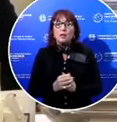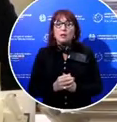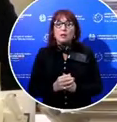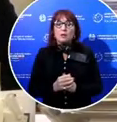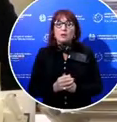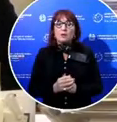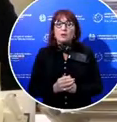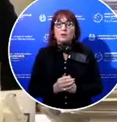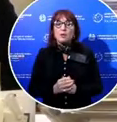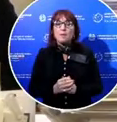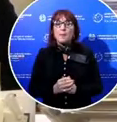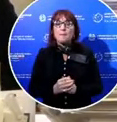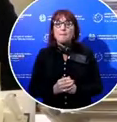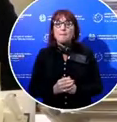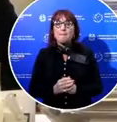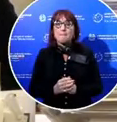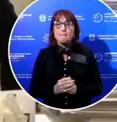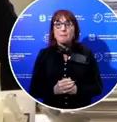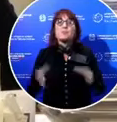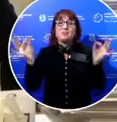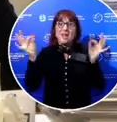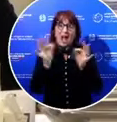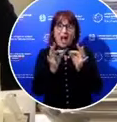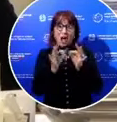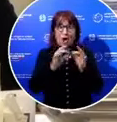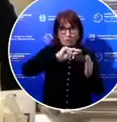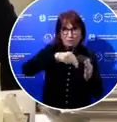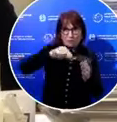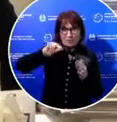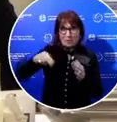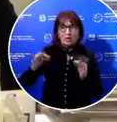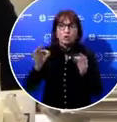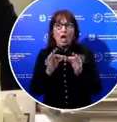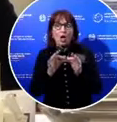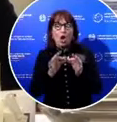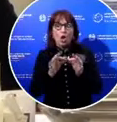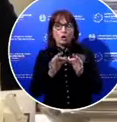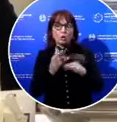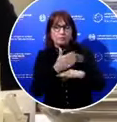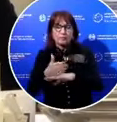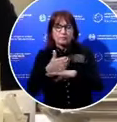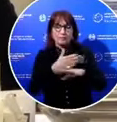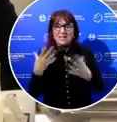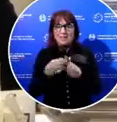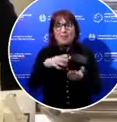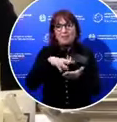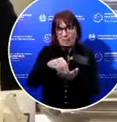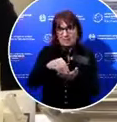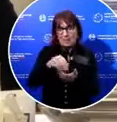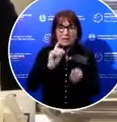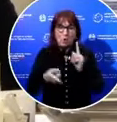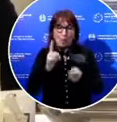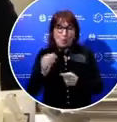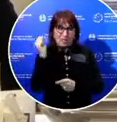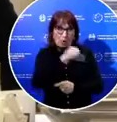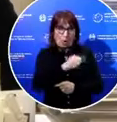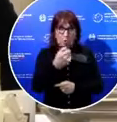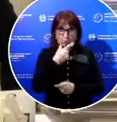un accordo di collaborazione interistituzionale sempre con il Dipartimento per le Politiche